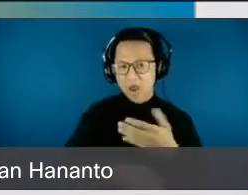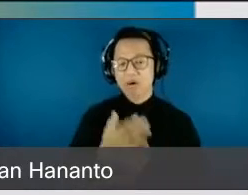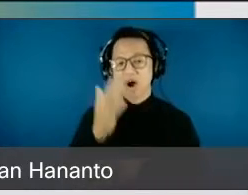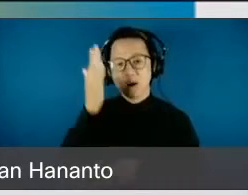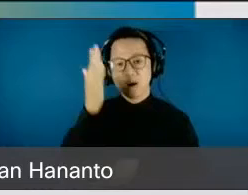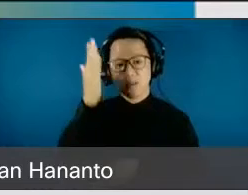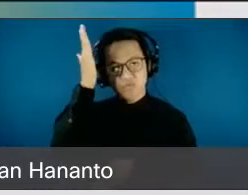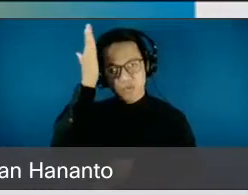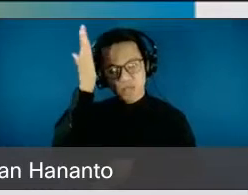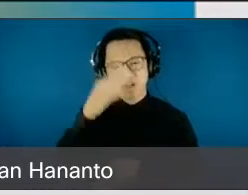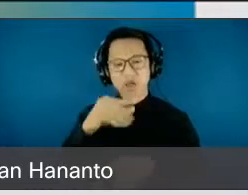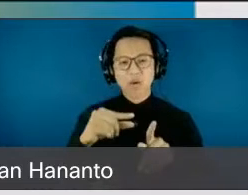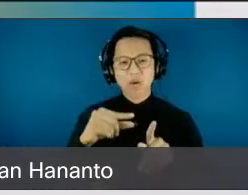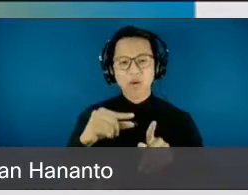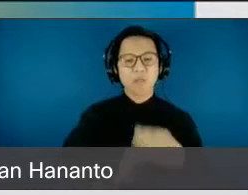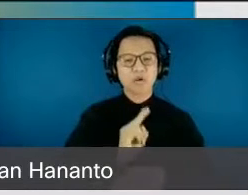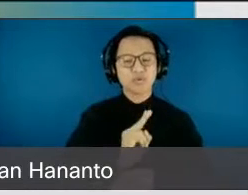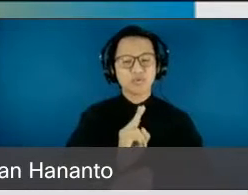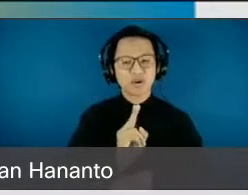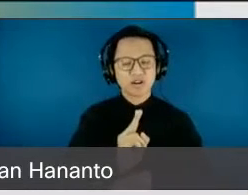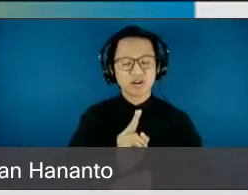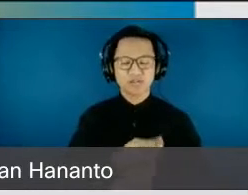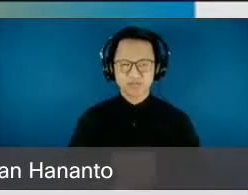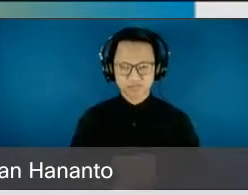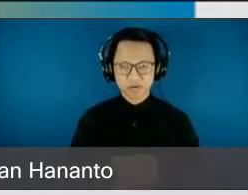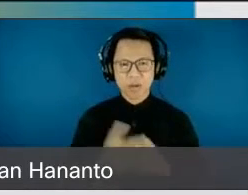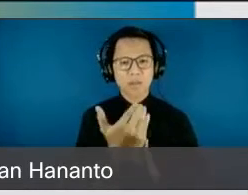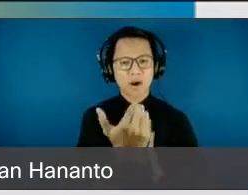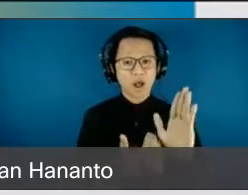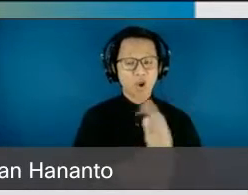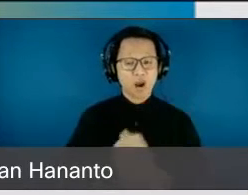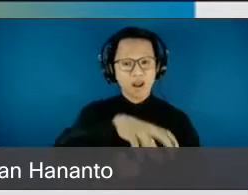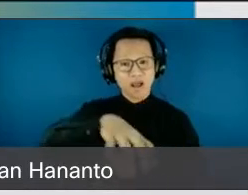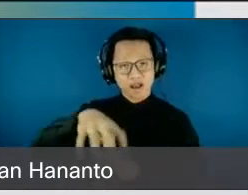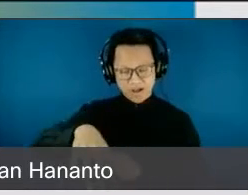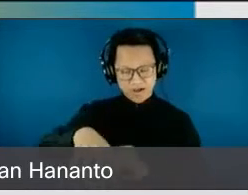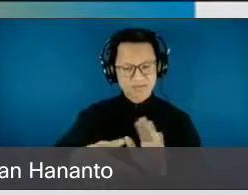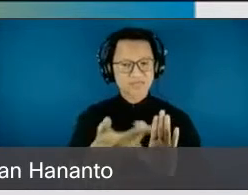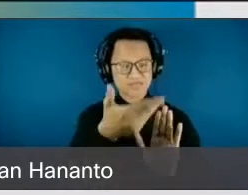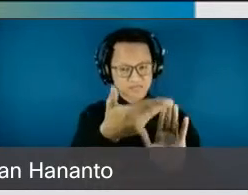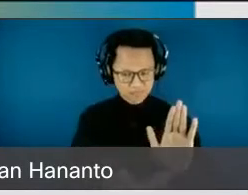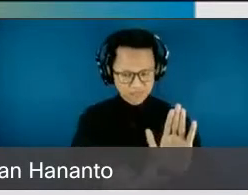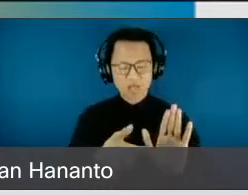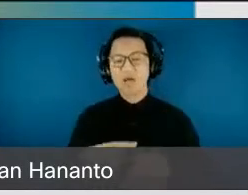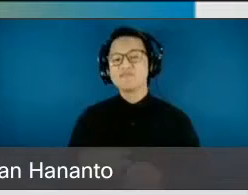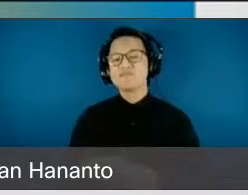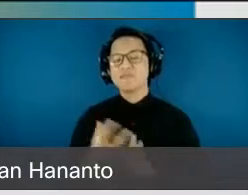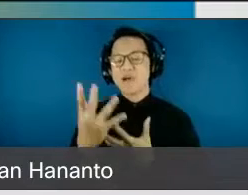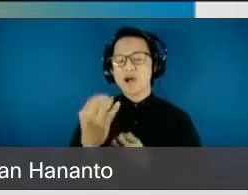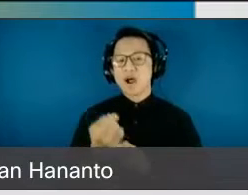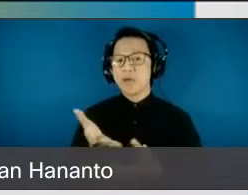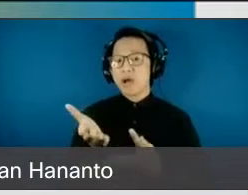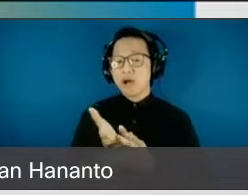Pasuruan. Melalui peraturan daerah ini, besar harapan akses terhadap penyandang